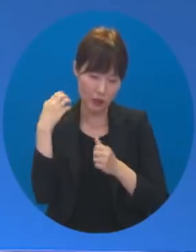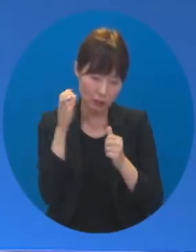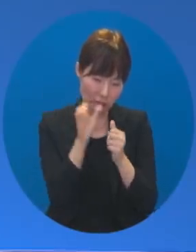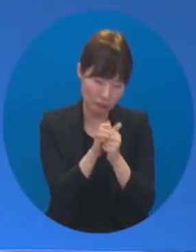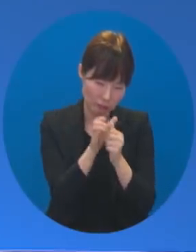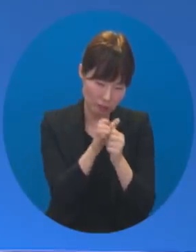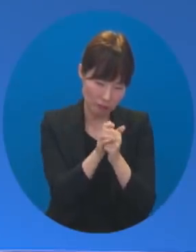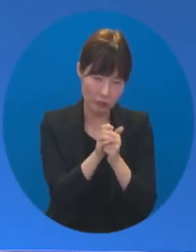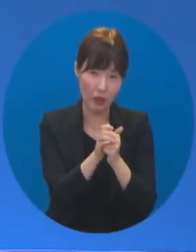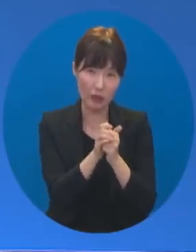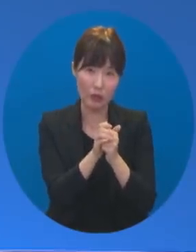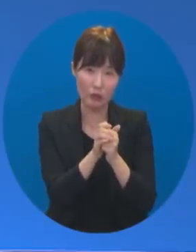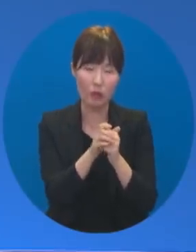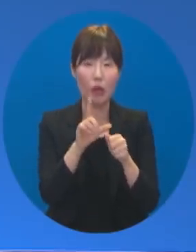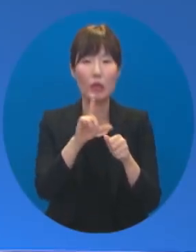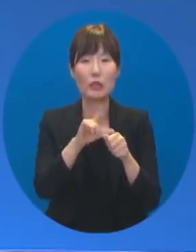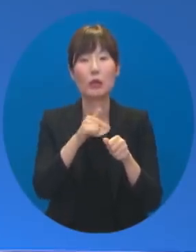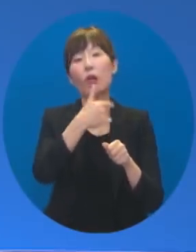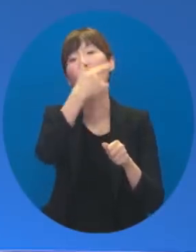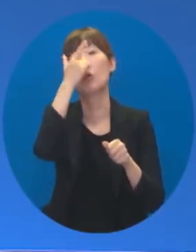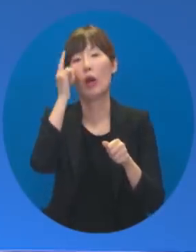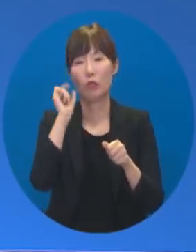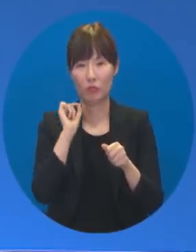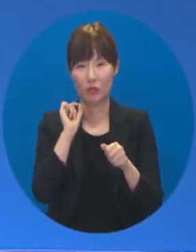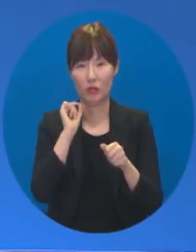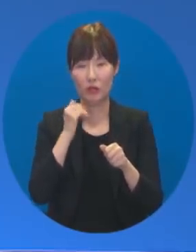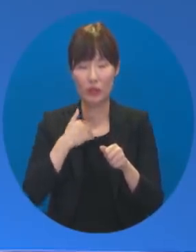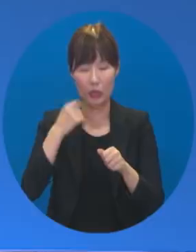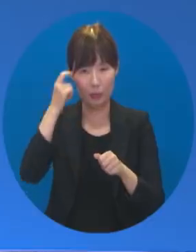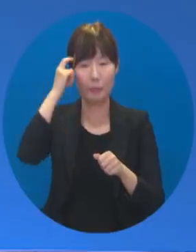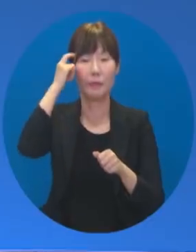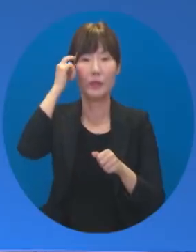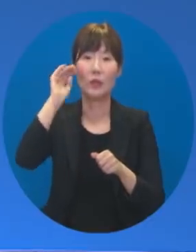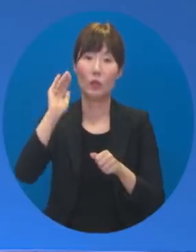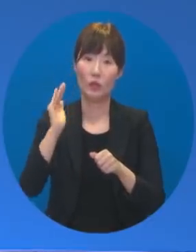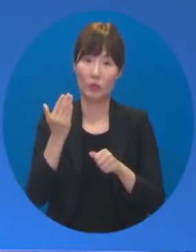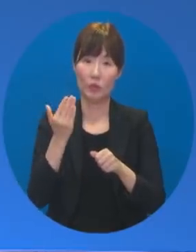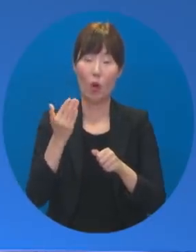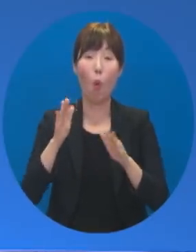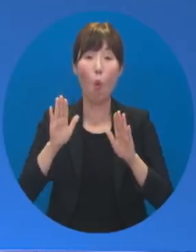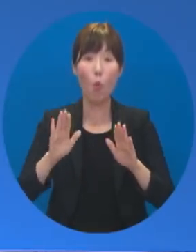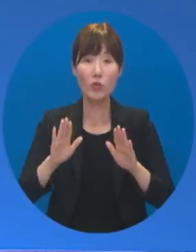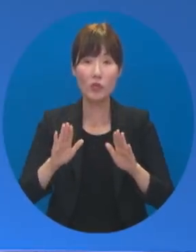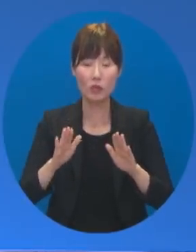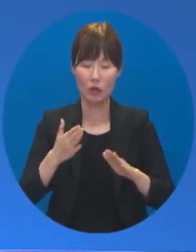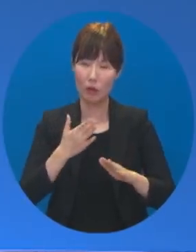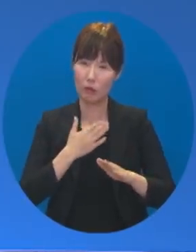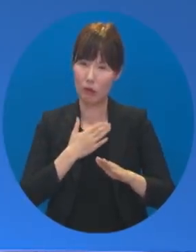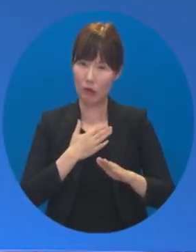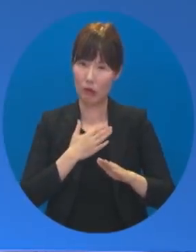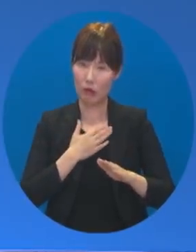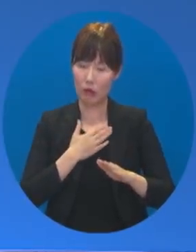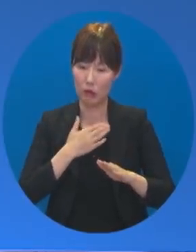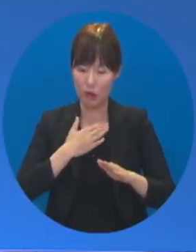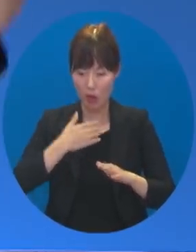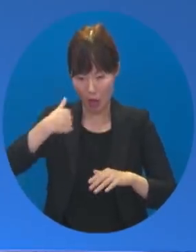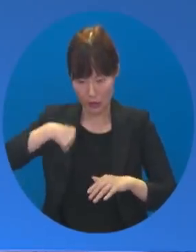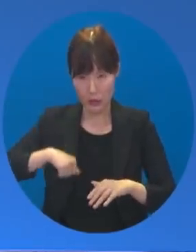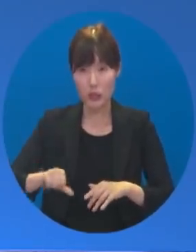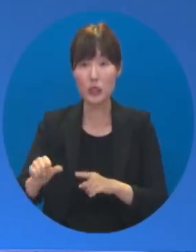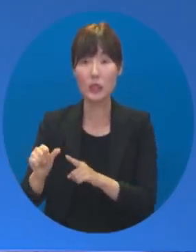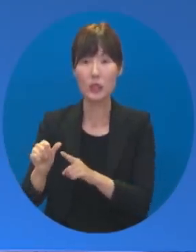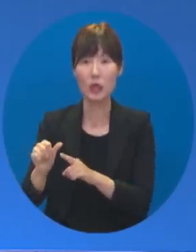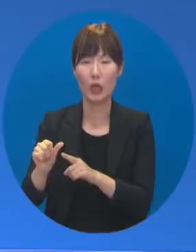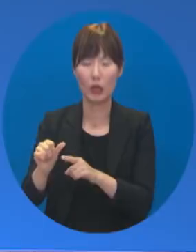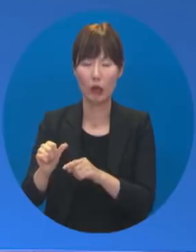그렇게 할 시간이 없구나. 오늘 나에게 내 아들에게